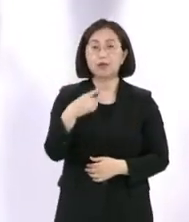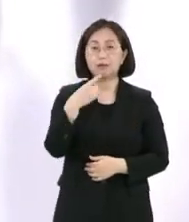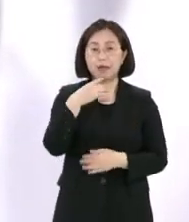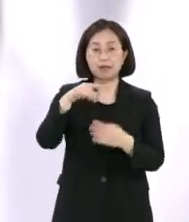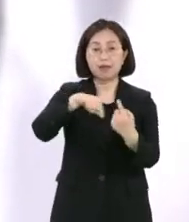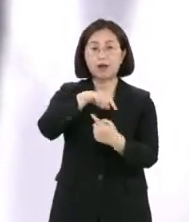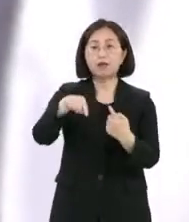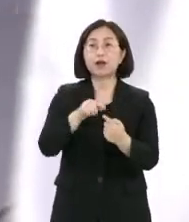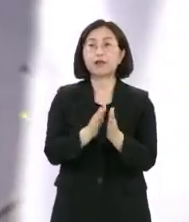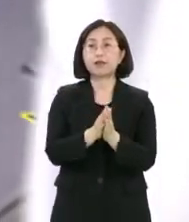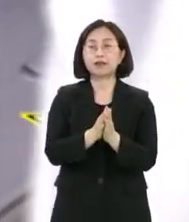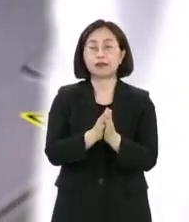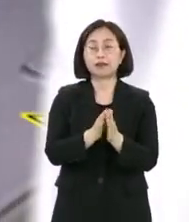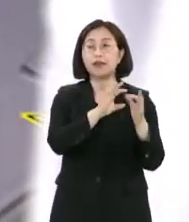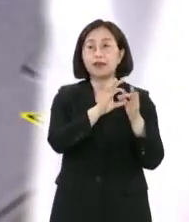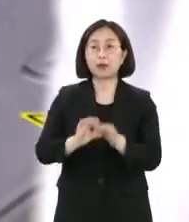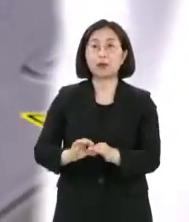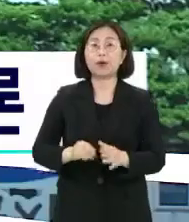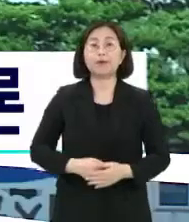가동됩니다.